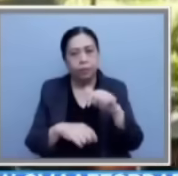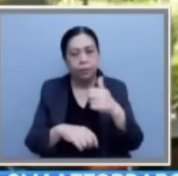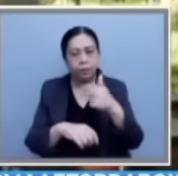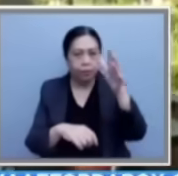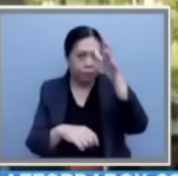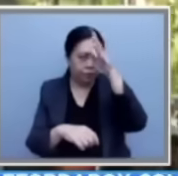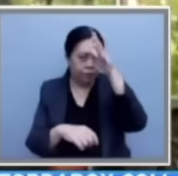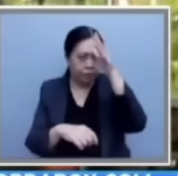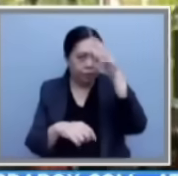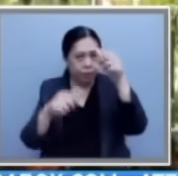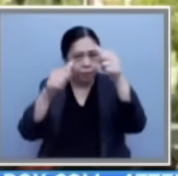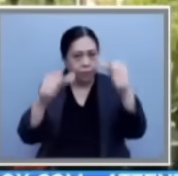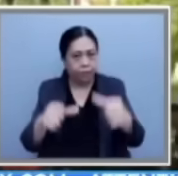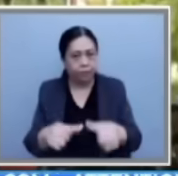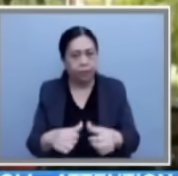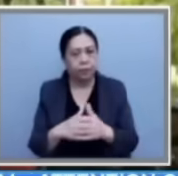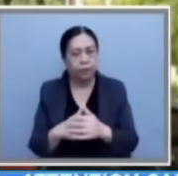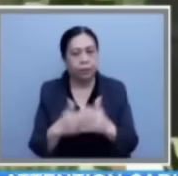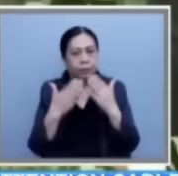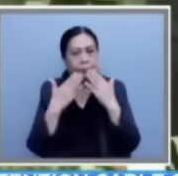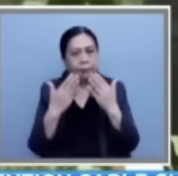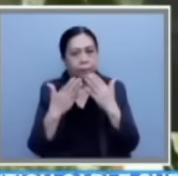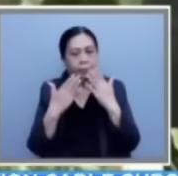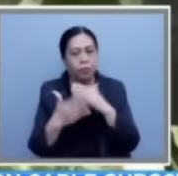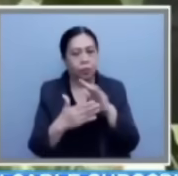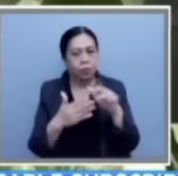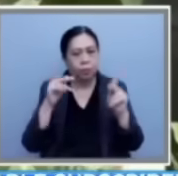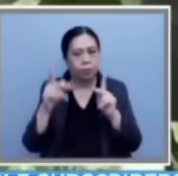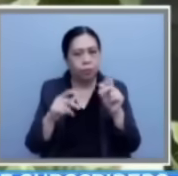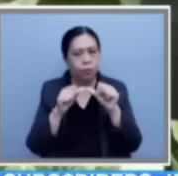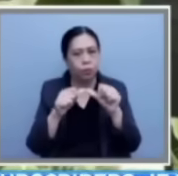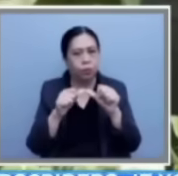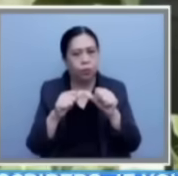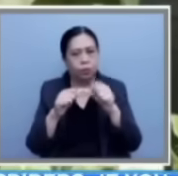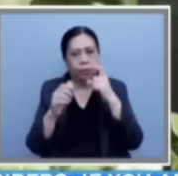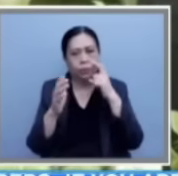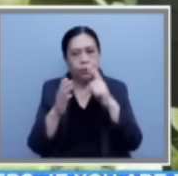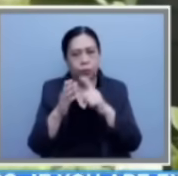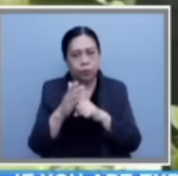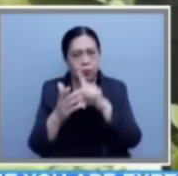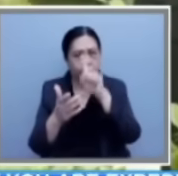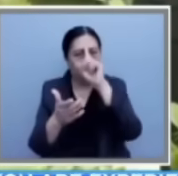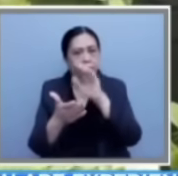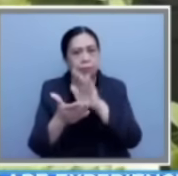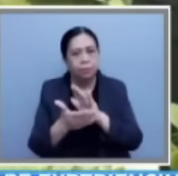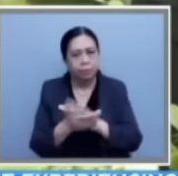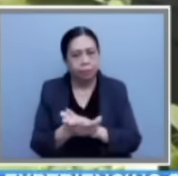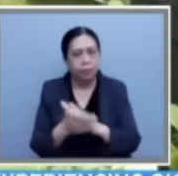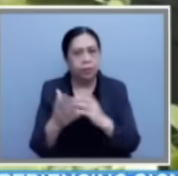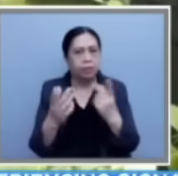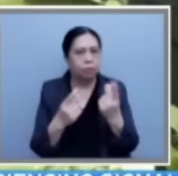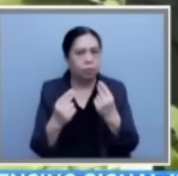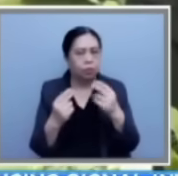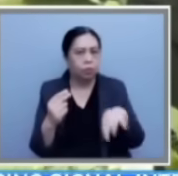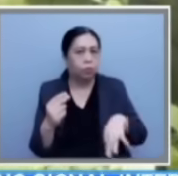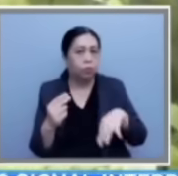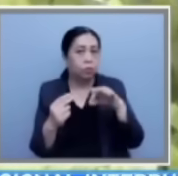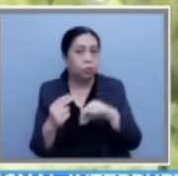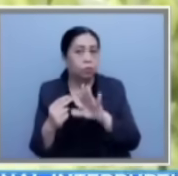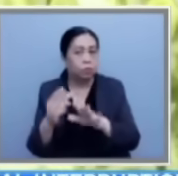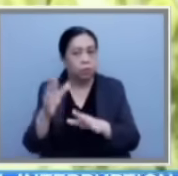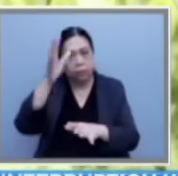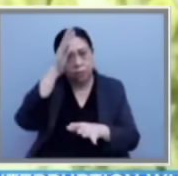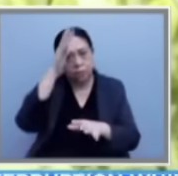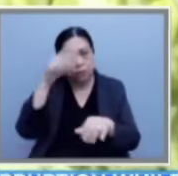mensahe ng Pangulo pinasalamatan niya ang mga taong patuloy na Kum kilala at naniniwala sa mga naging ambag o na gawa ng kanyang ama sa ating